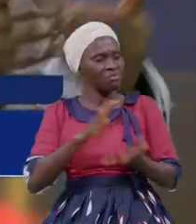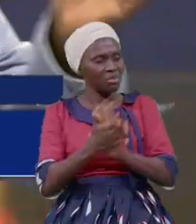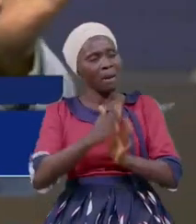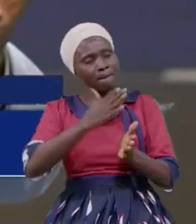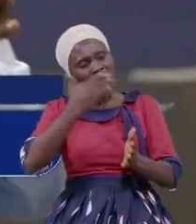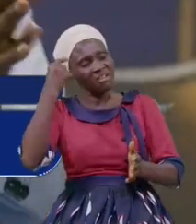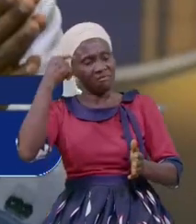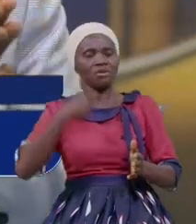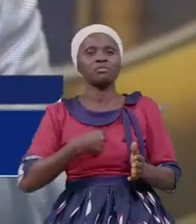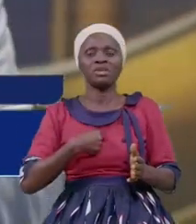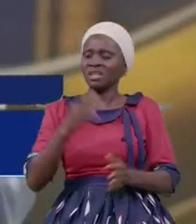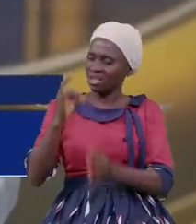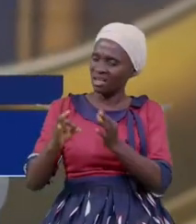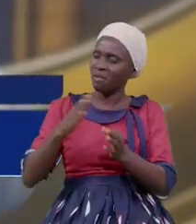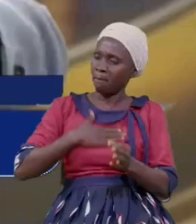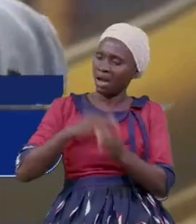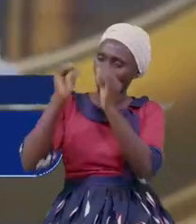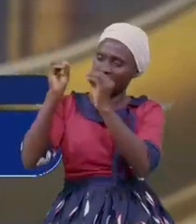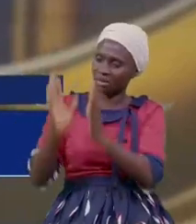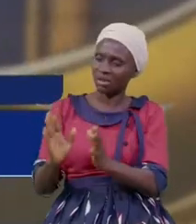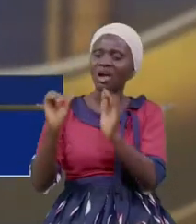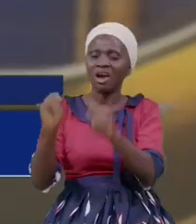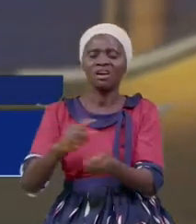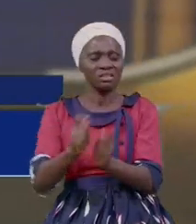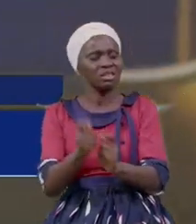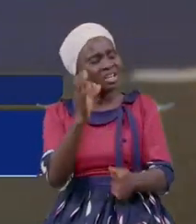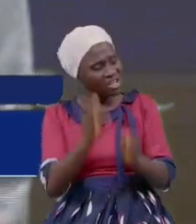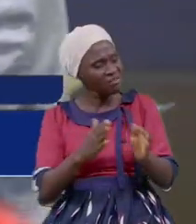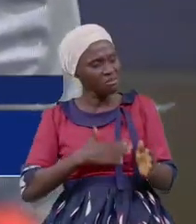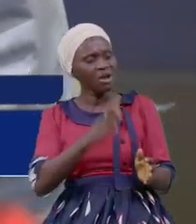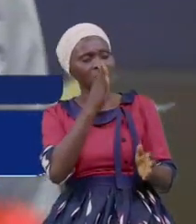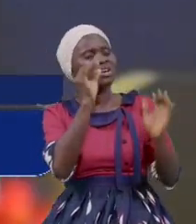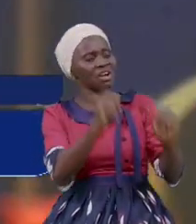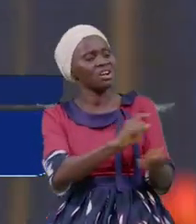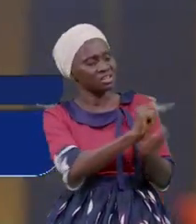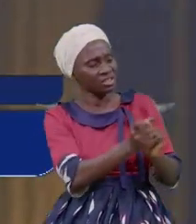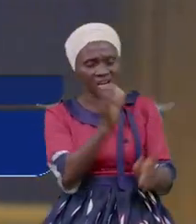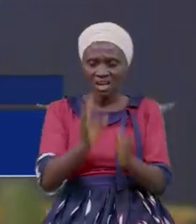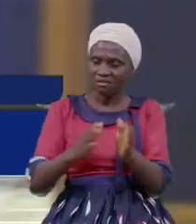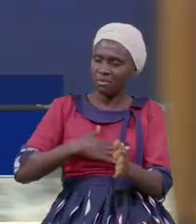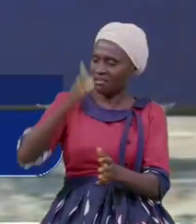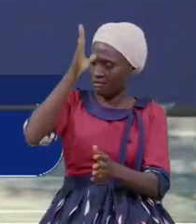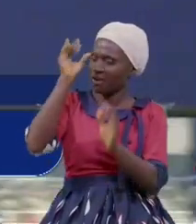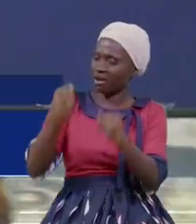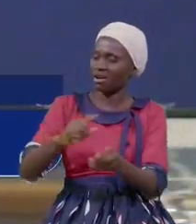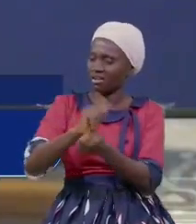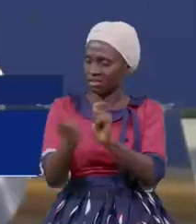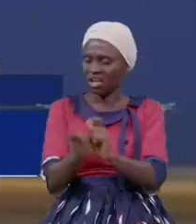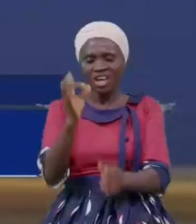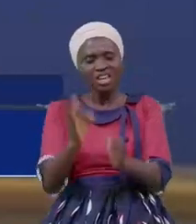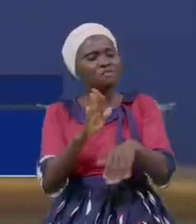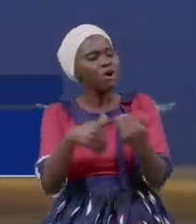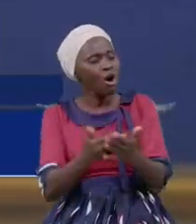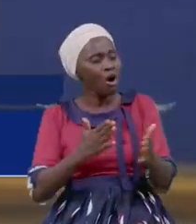pour moi oh si mes enseignants peuvent changer si maman peut changer si papa peut changer si